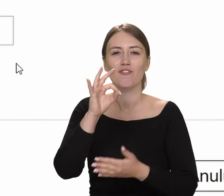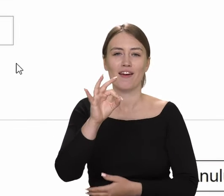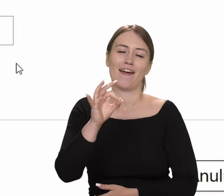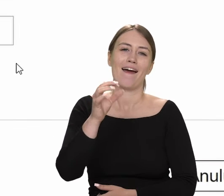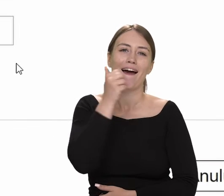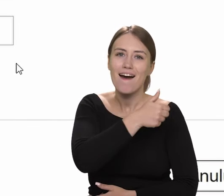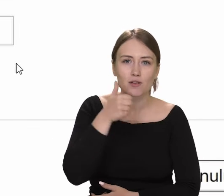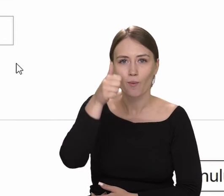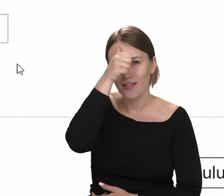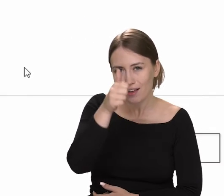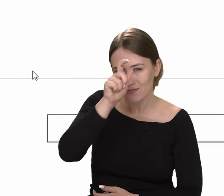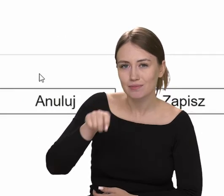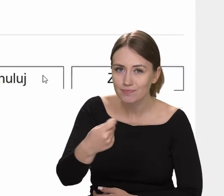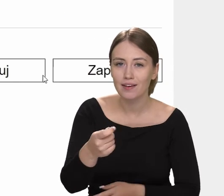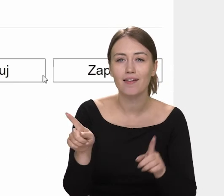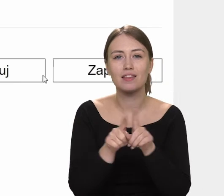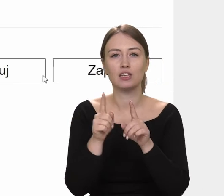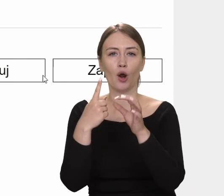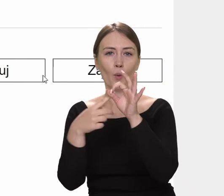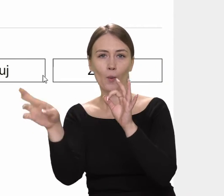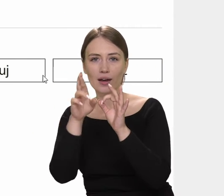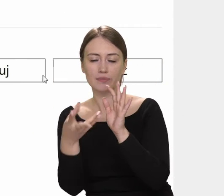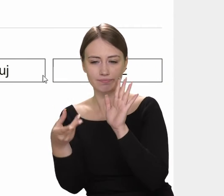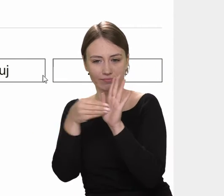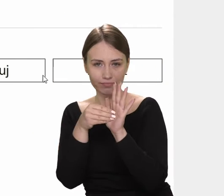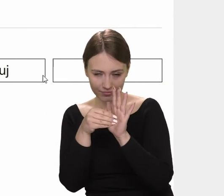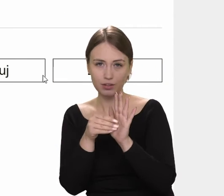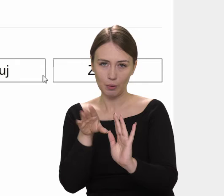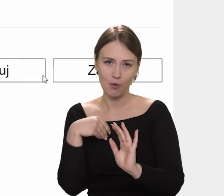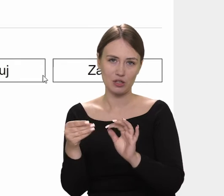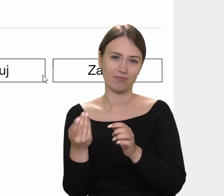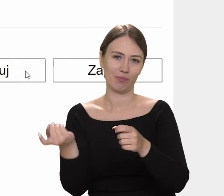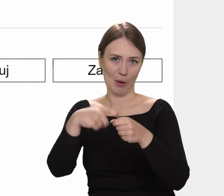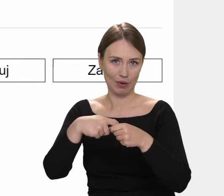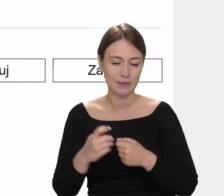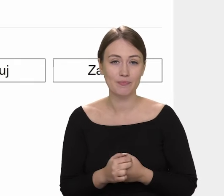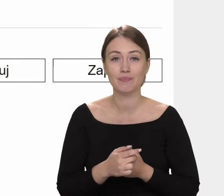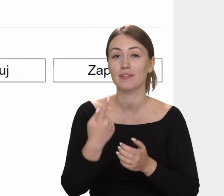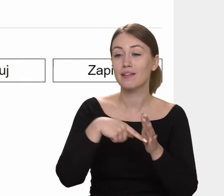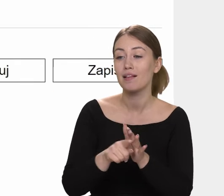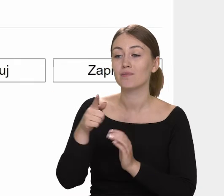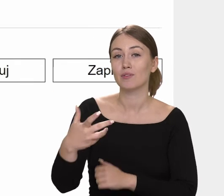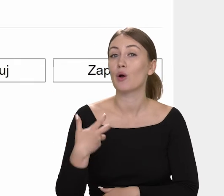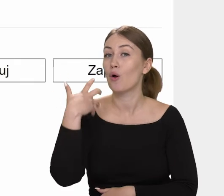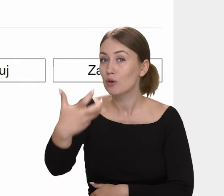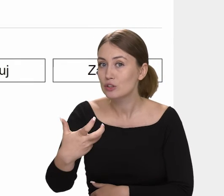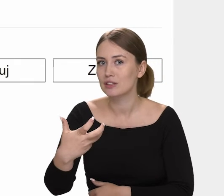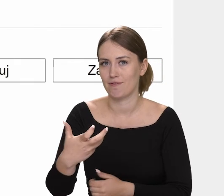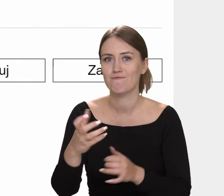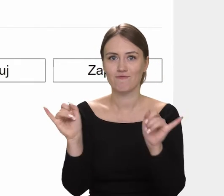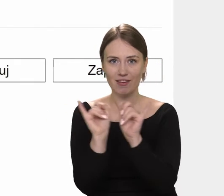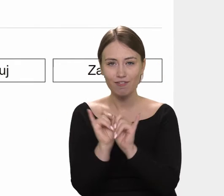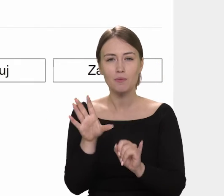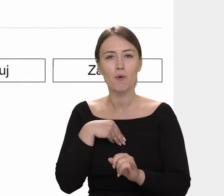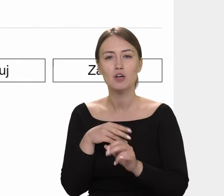hasło, a także wyświetlić kod QR do połączenia się z nią. Dla sieci Wi-Fi dla gości ustawisz czas